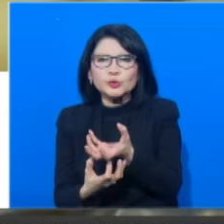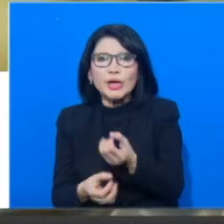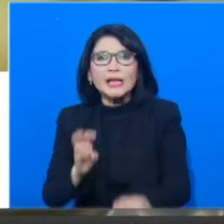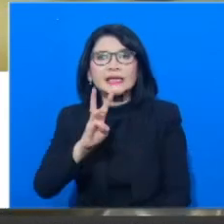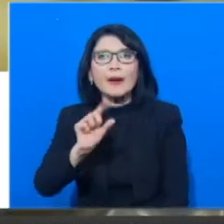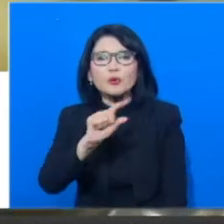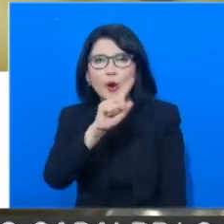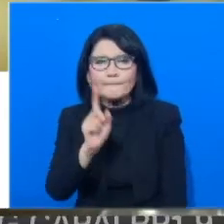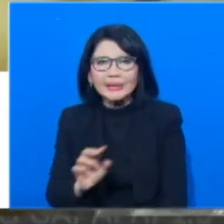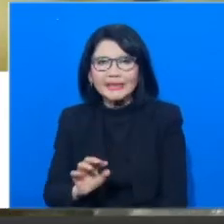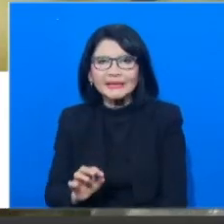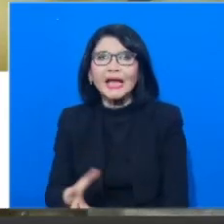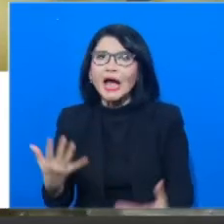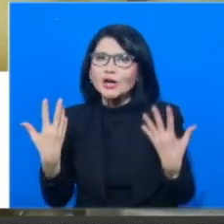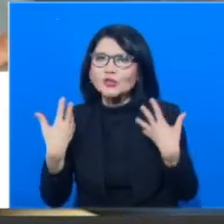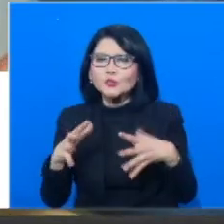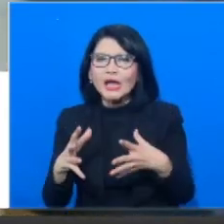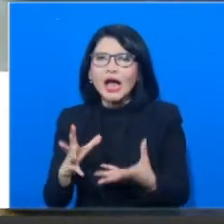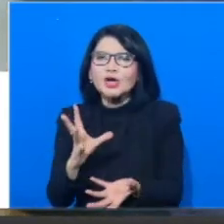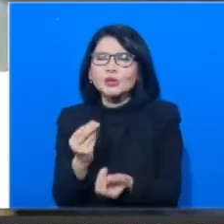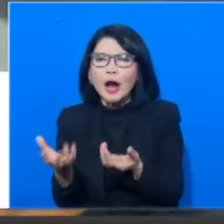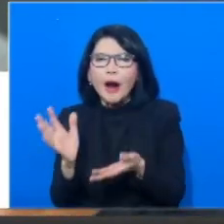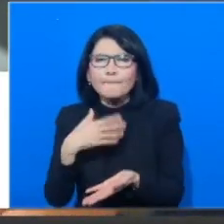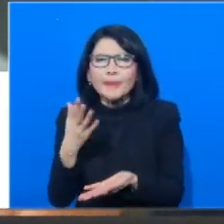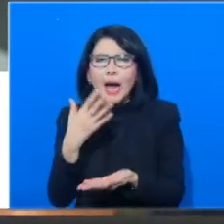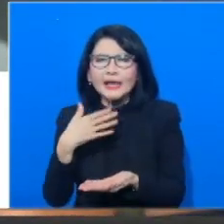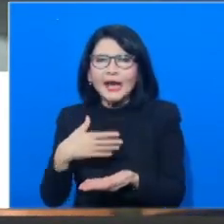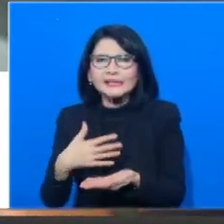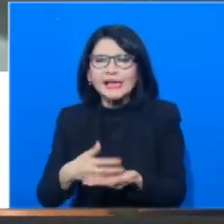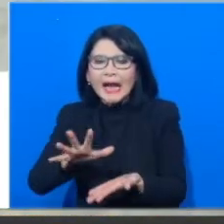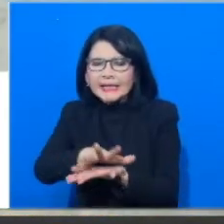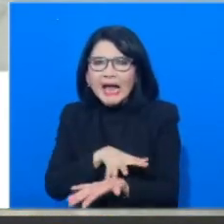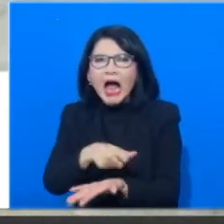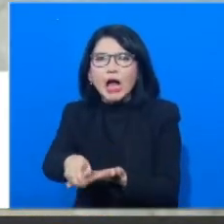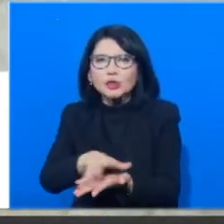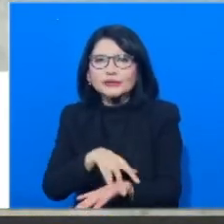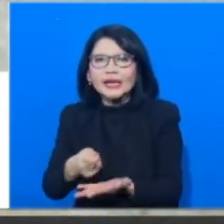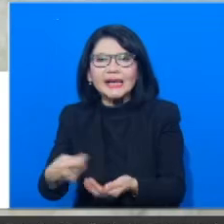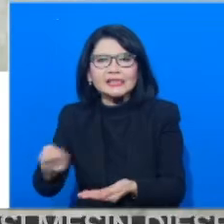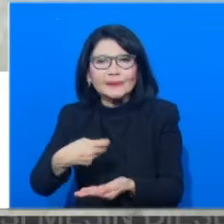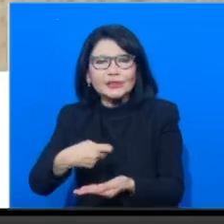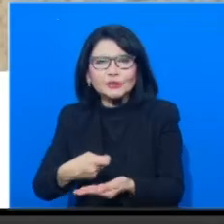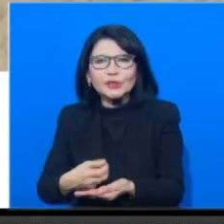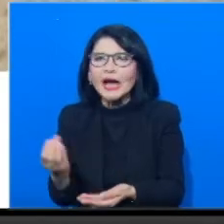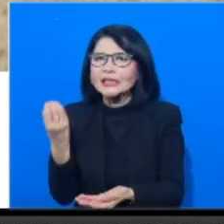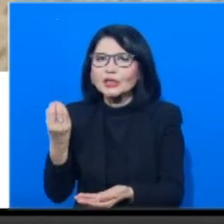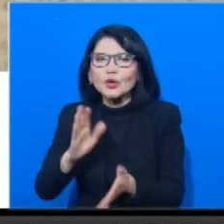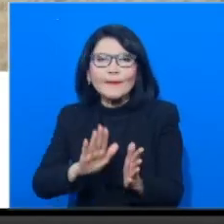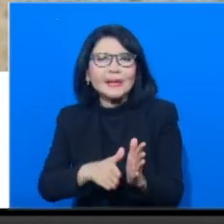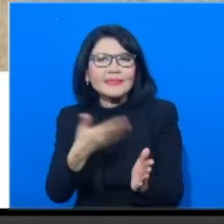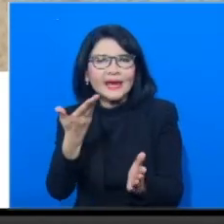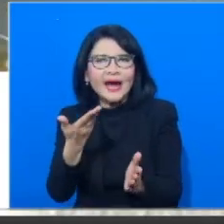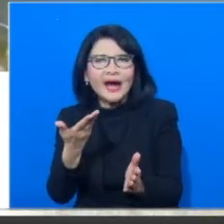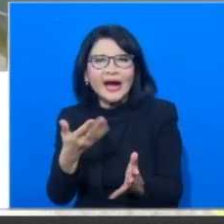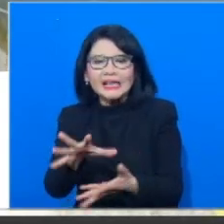menit. Kentang yang sudah matang dan dalam keadaan panas dihaluskan. Lalu campurkan terigu, telur, gula pasir, mentega, dan ragi